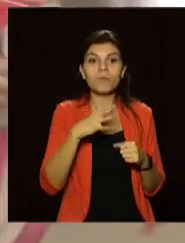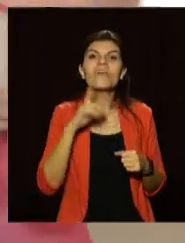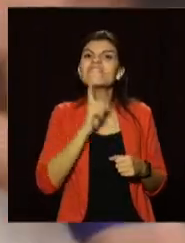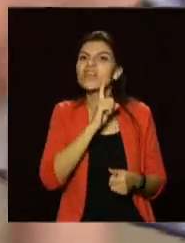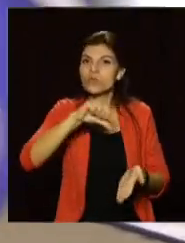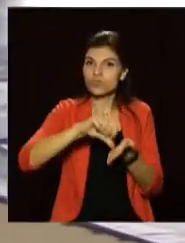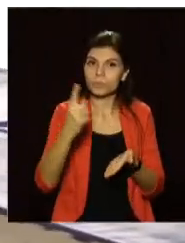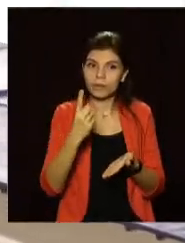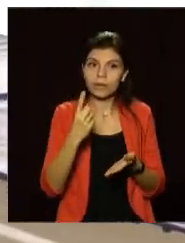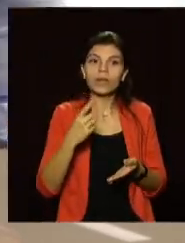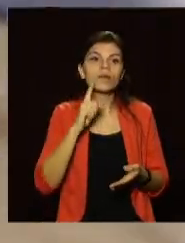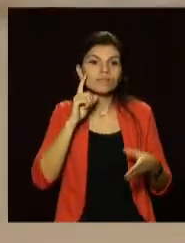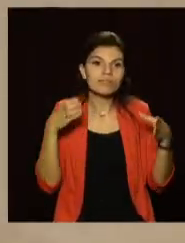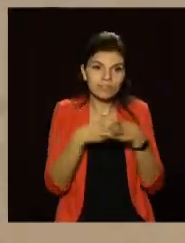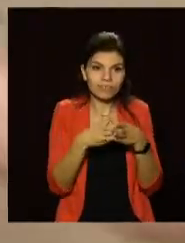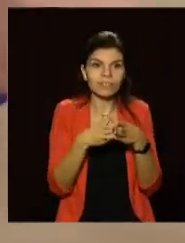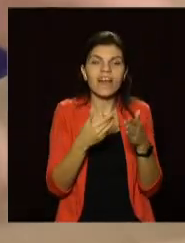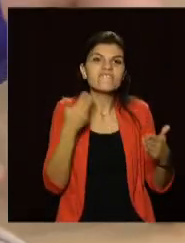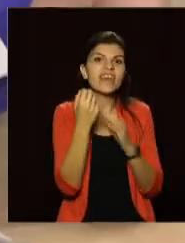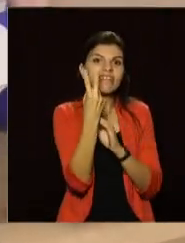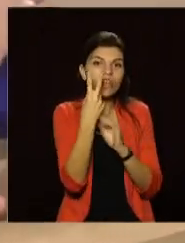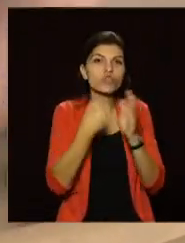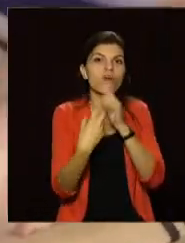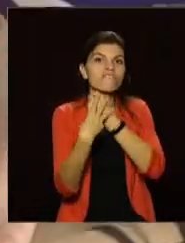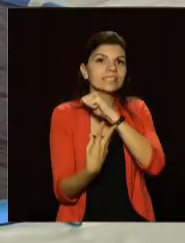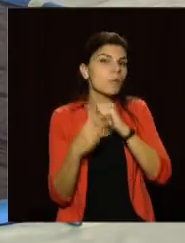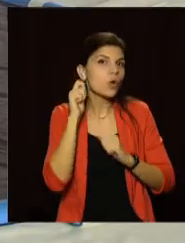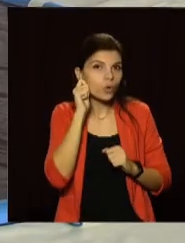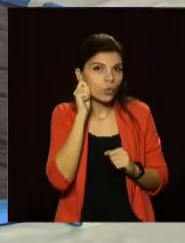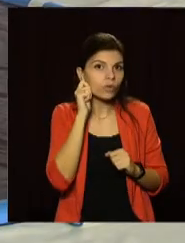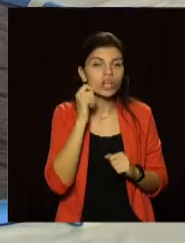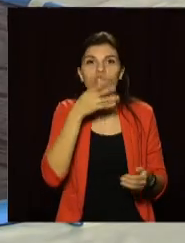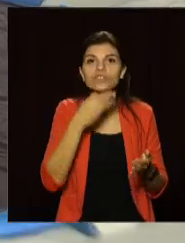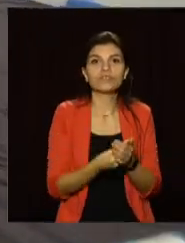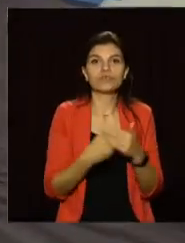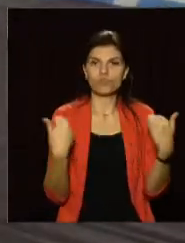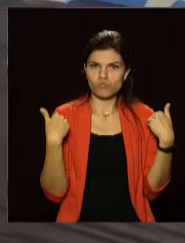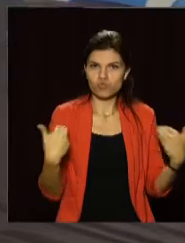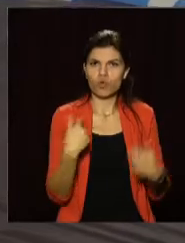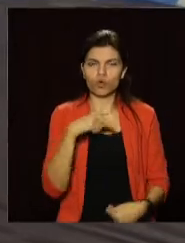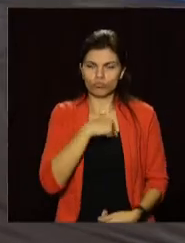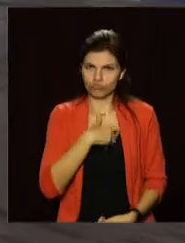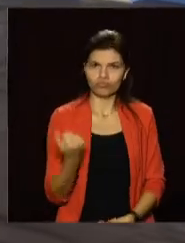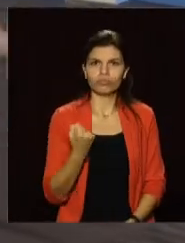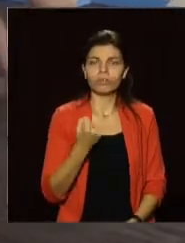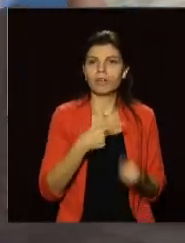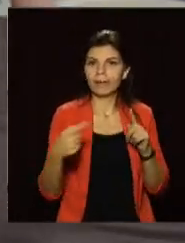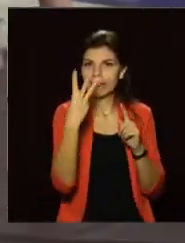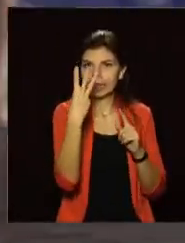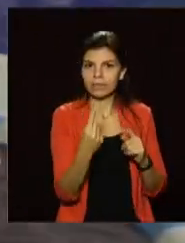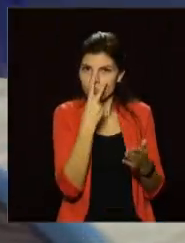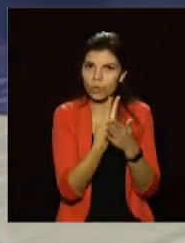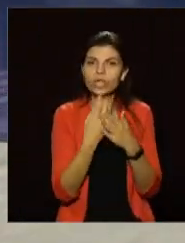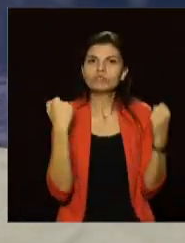Вінниця. Змагалися юні сумоїсти від 12 до 18 років. Свою міць та силу духу впродовж 3 днів